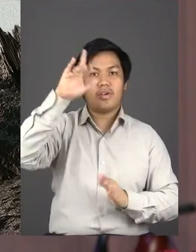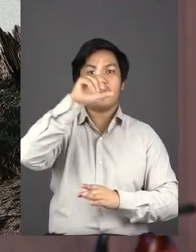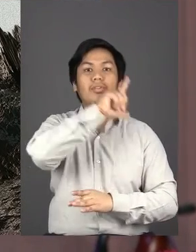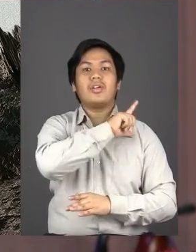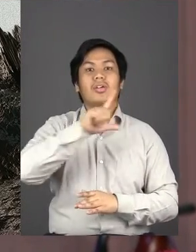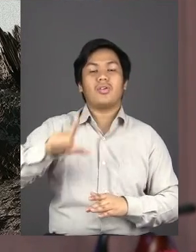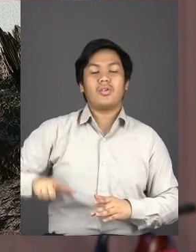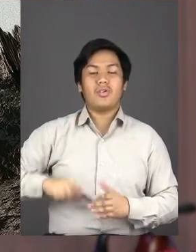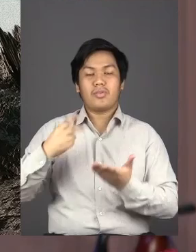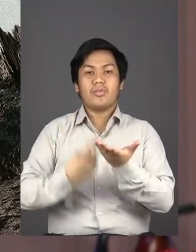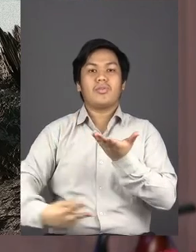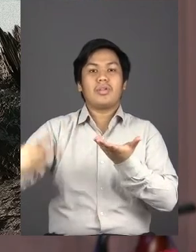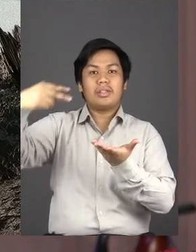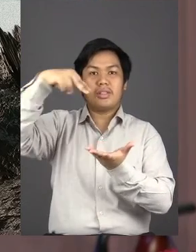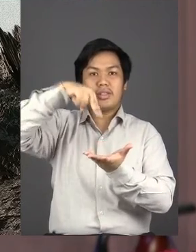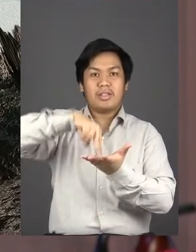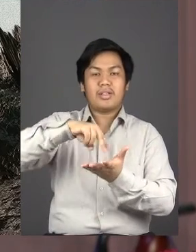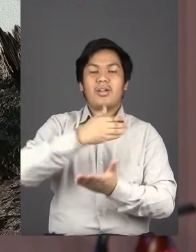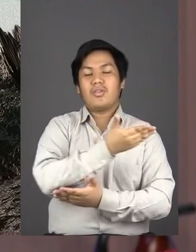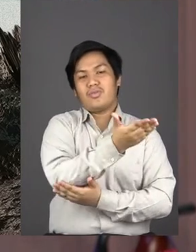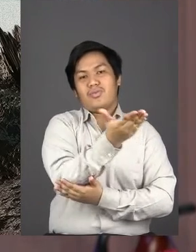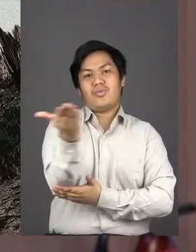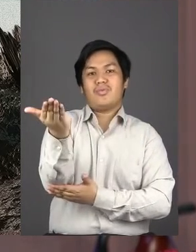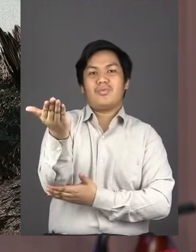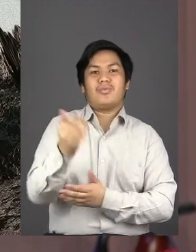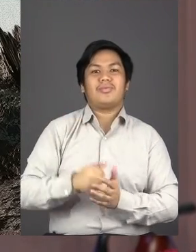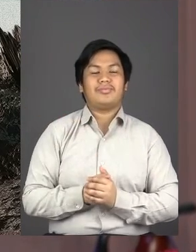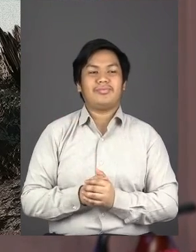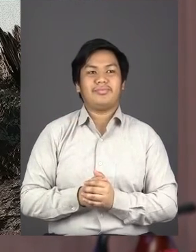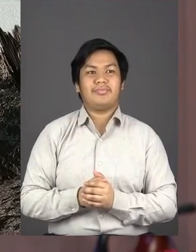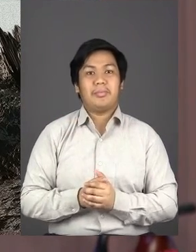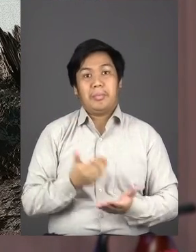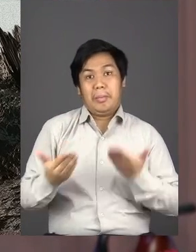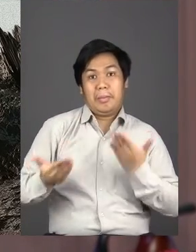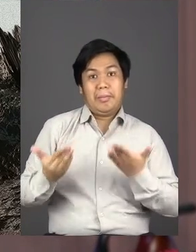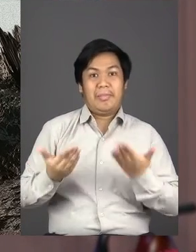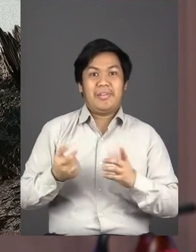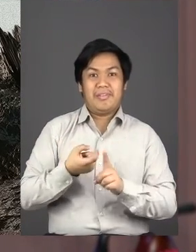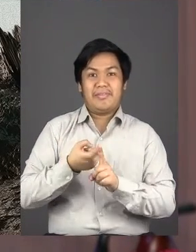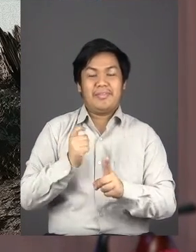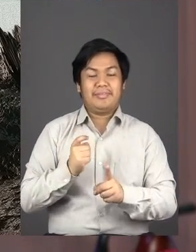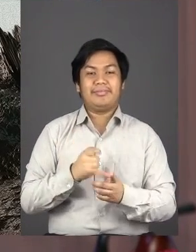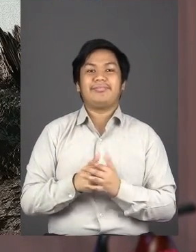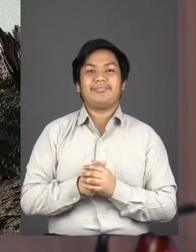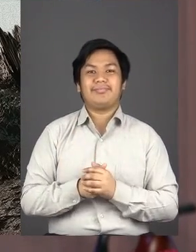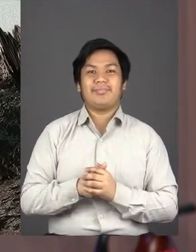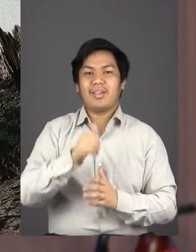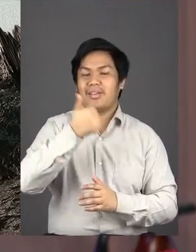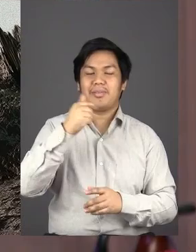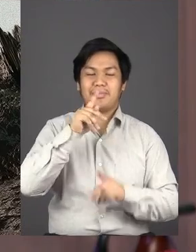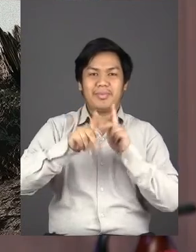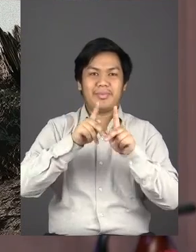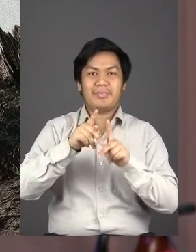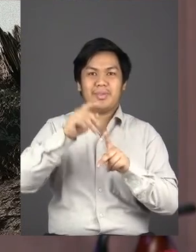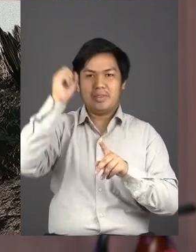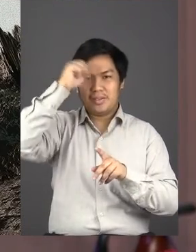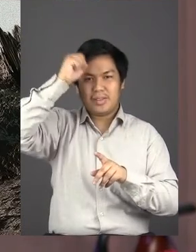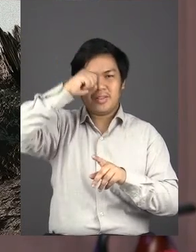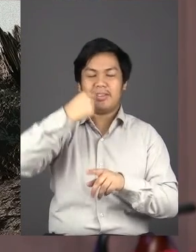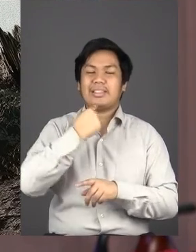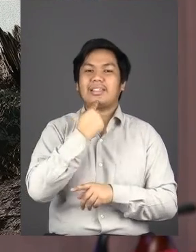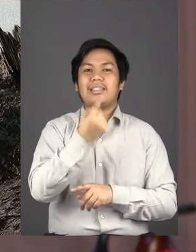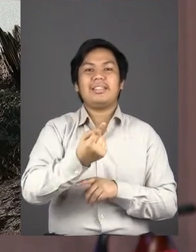has risen upon you. Baka po dun galing, sabi ng maraming mga komentarista. O di kaya sa